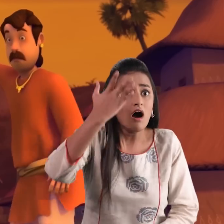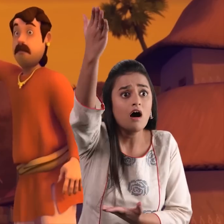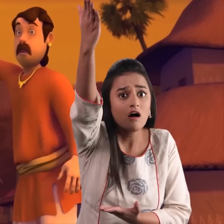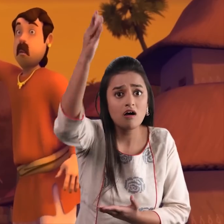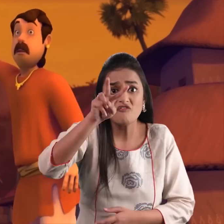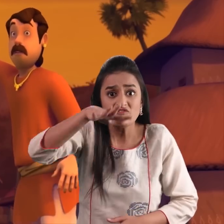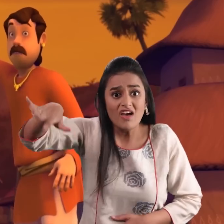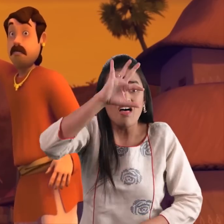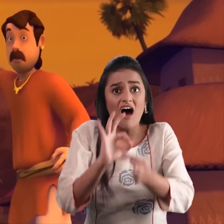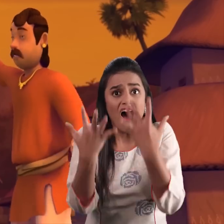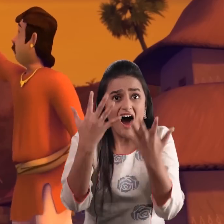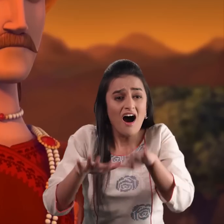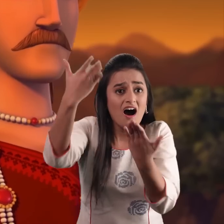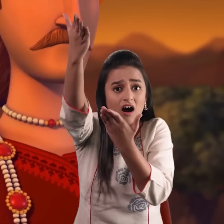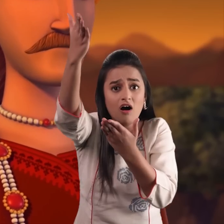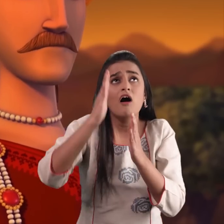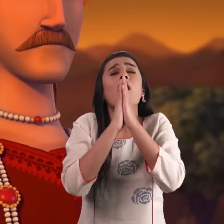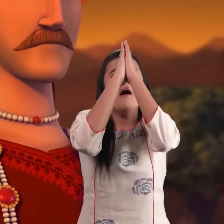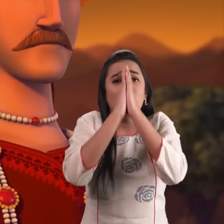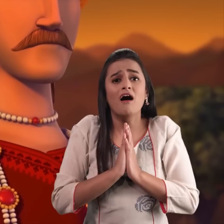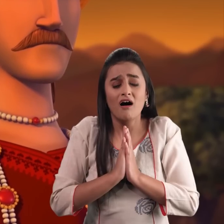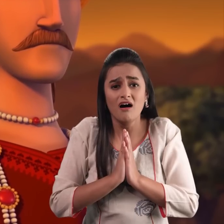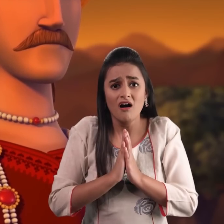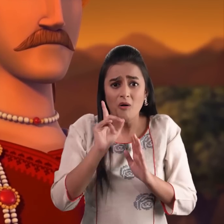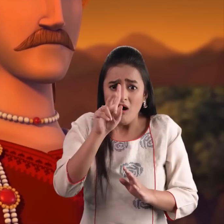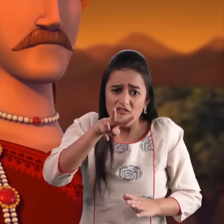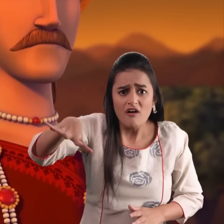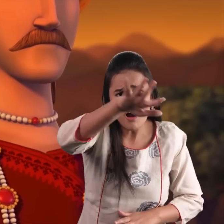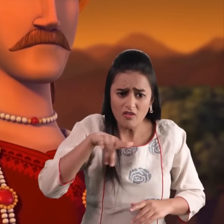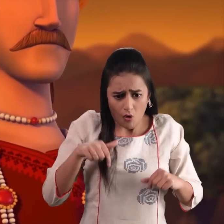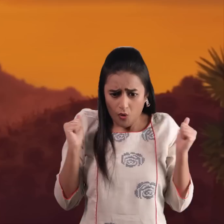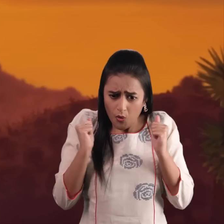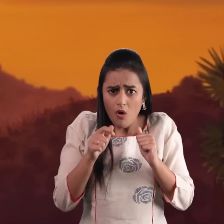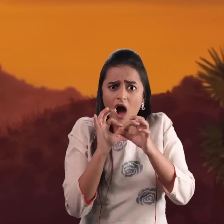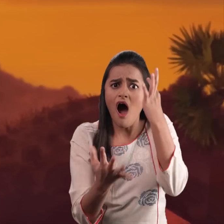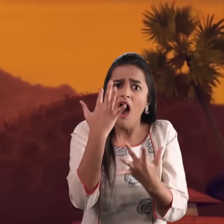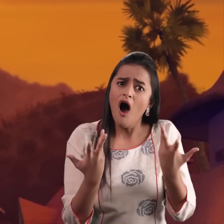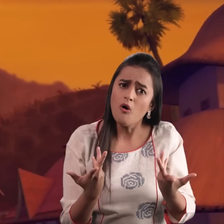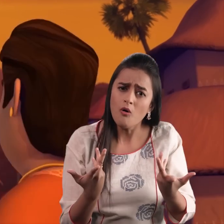देखो, मुंजावन जल रहा है। हे प्रभु, परंतु वृंदावन में तो ठंडक है।